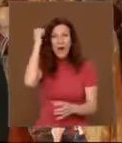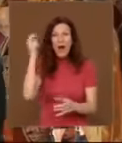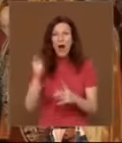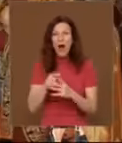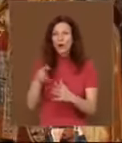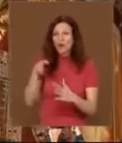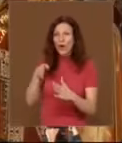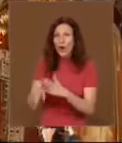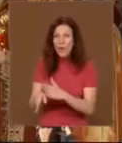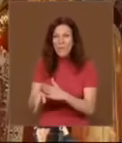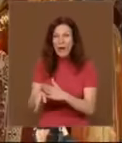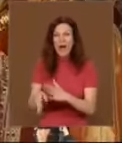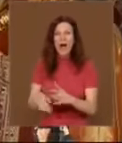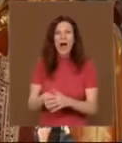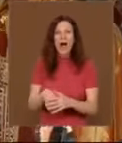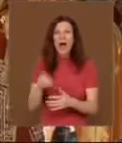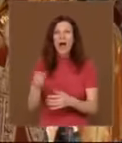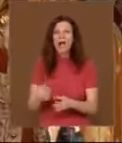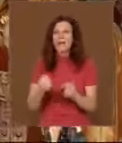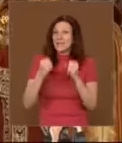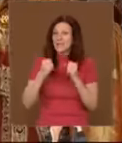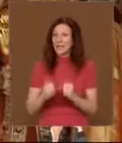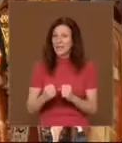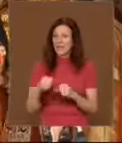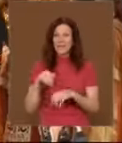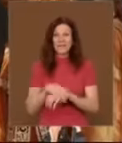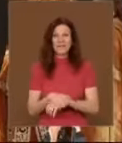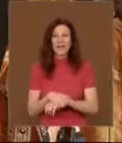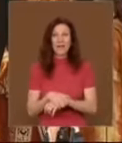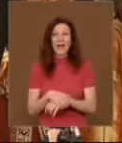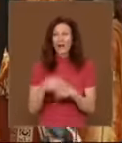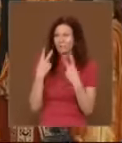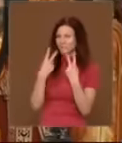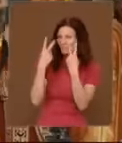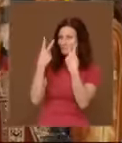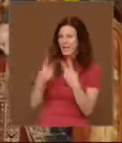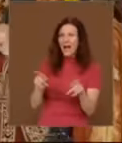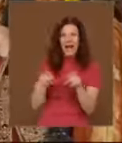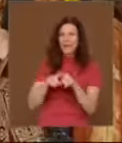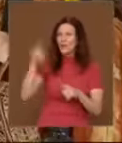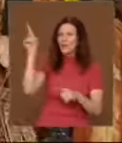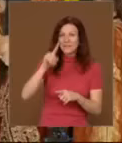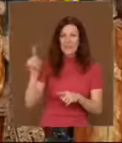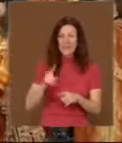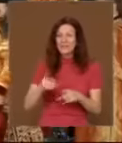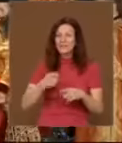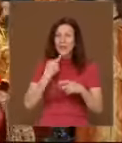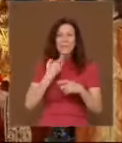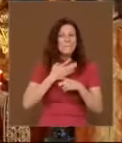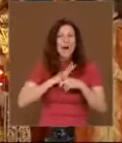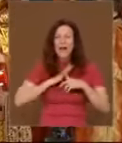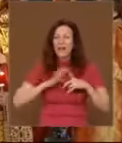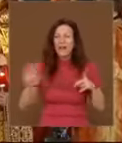вратата гробни или седеше върху него. Видът му беше като светкавица, а дрехата